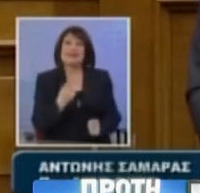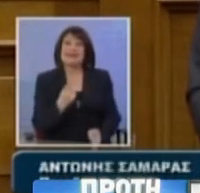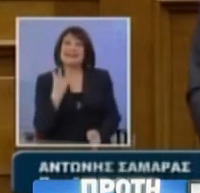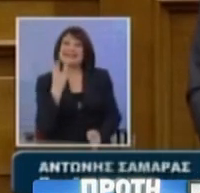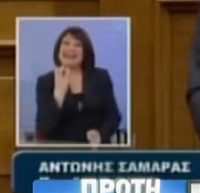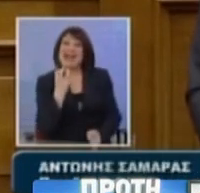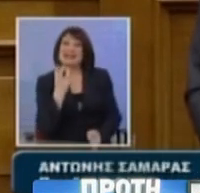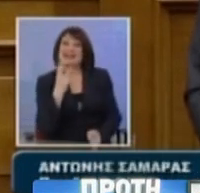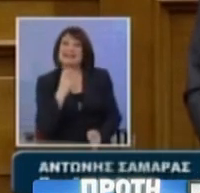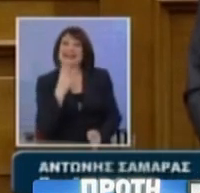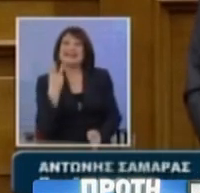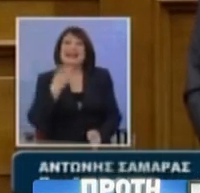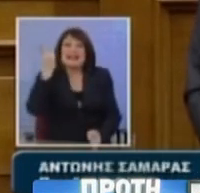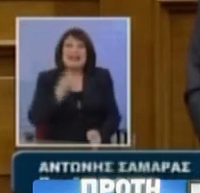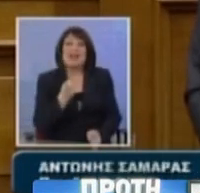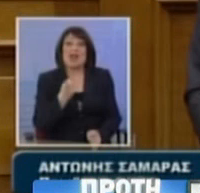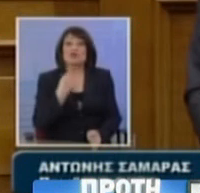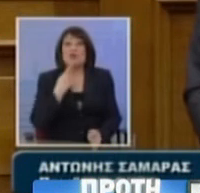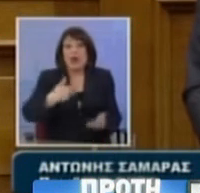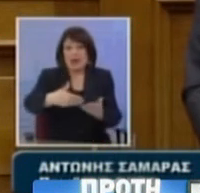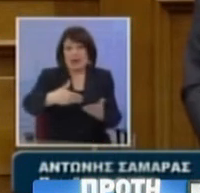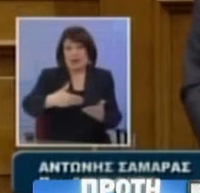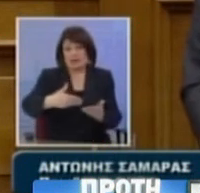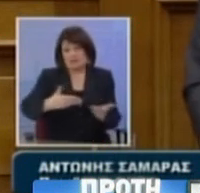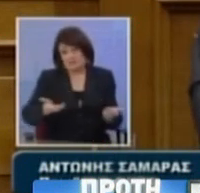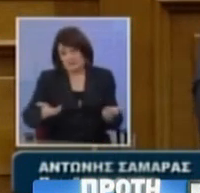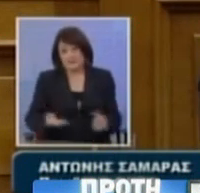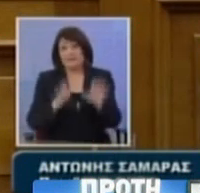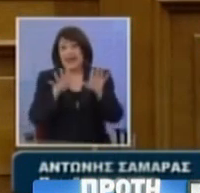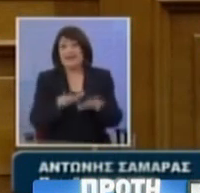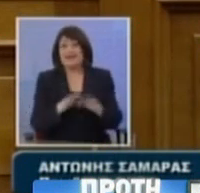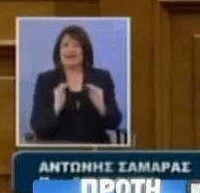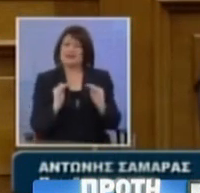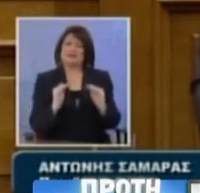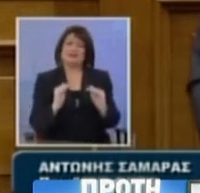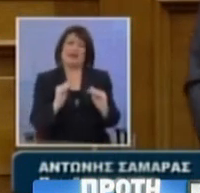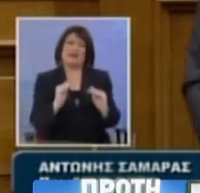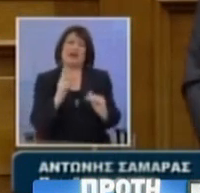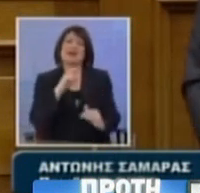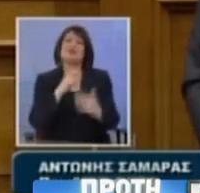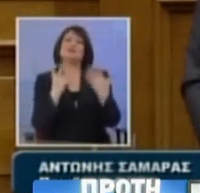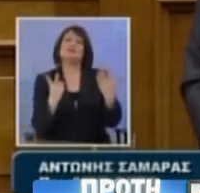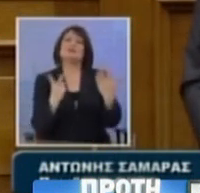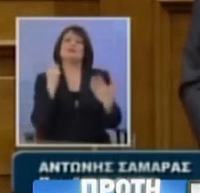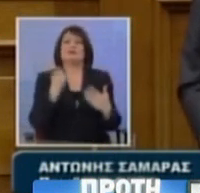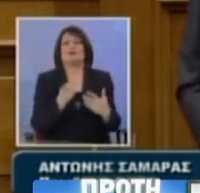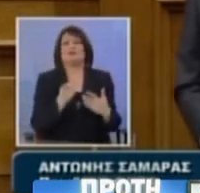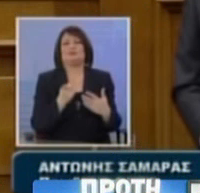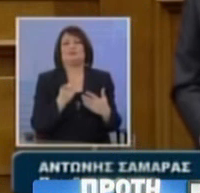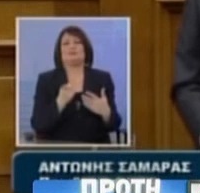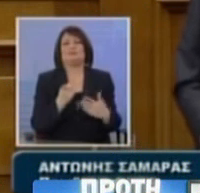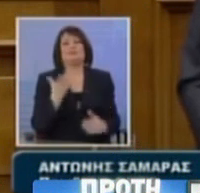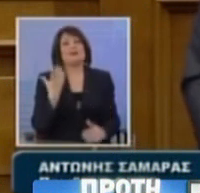2013. Η ανεργία σταθεροποιήθηκε στο 27 και υπάρχουν όλες οι ενδείξεις ότι την επόμενη